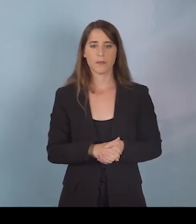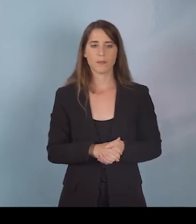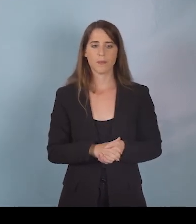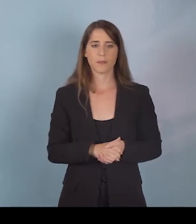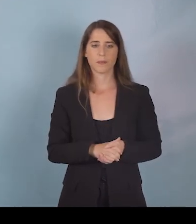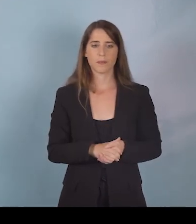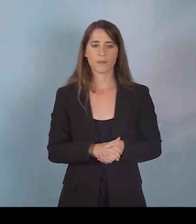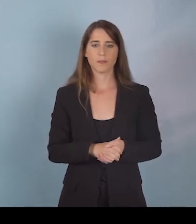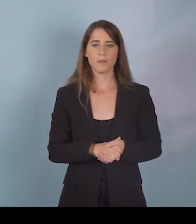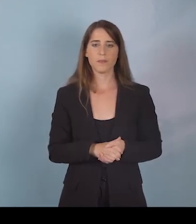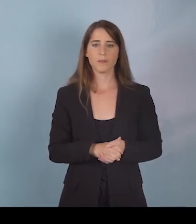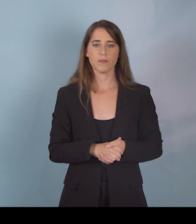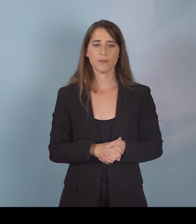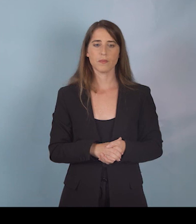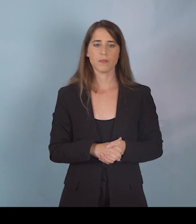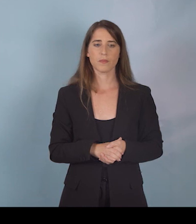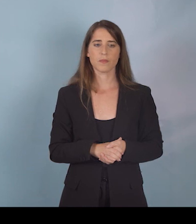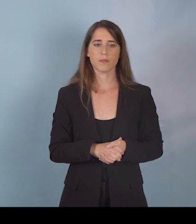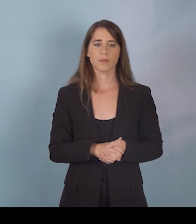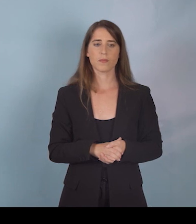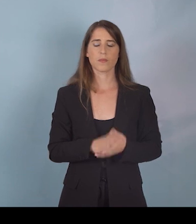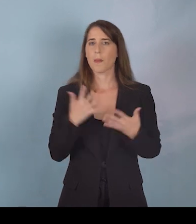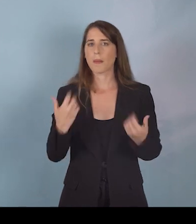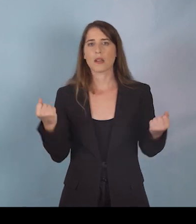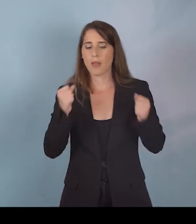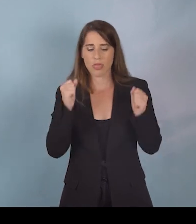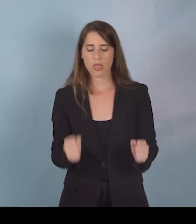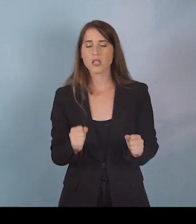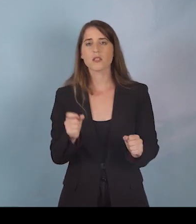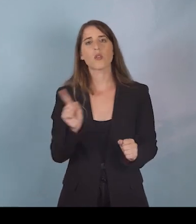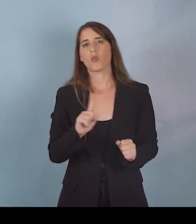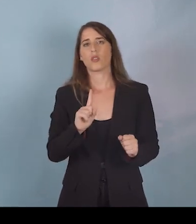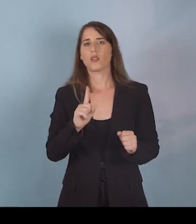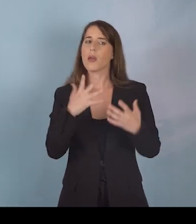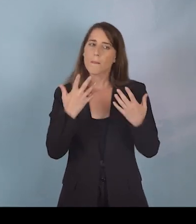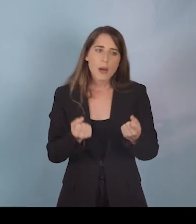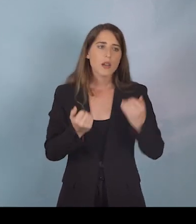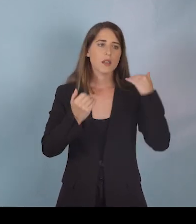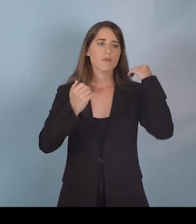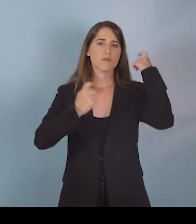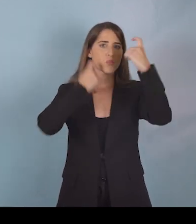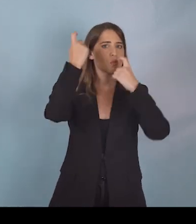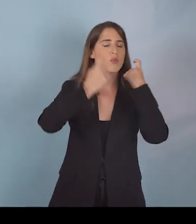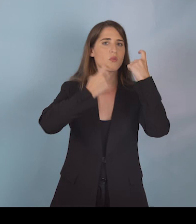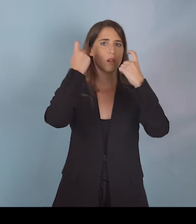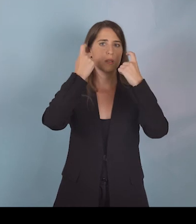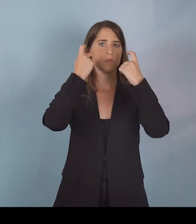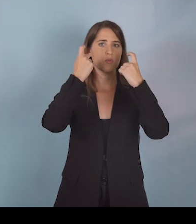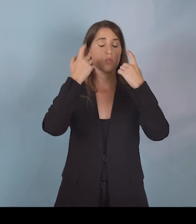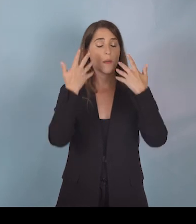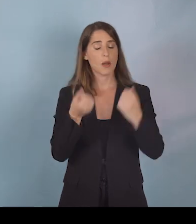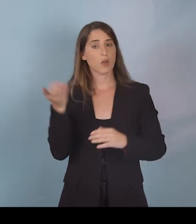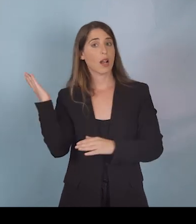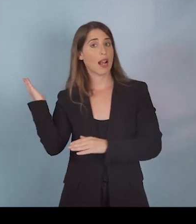θέλατε εκ μέρους? Δεν μπορείτε να. Όχι, δεν μπορούμε να πούμε για θέση. Μπορούμε ότι όλο αυτό το προβληματισμό που βάλατε και αν υπάρχουν και